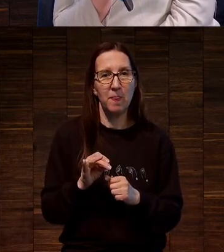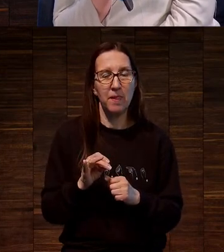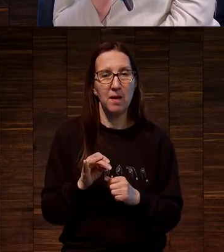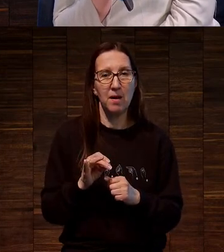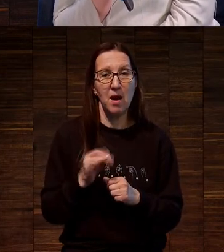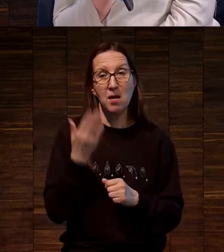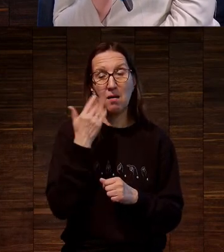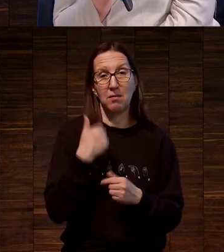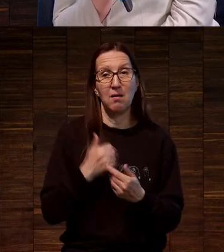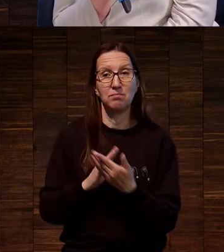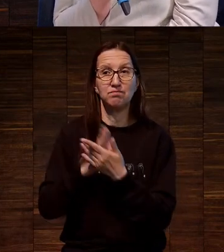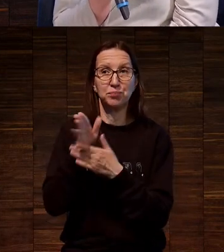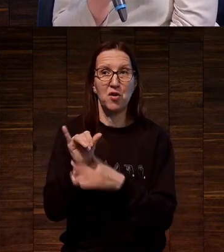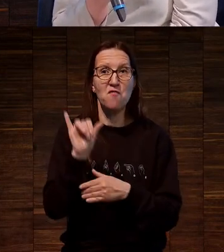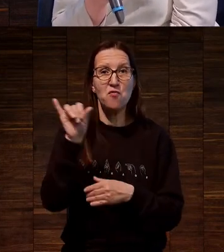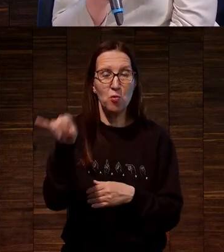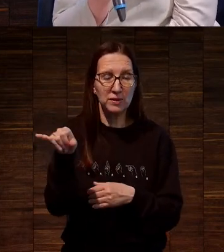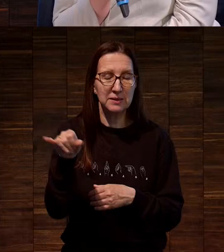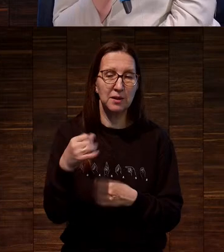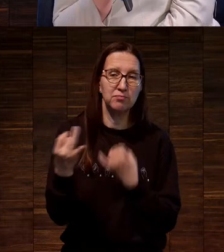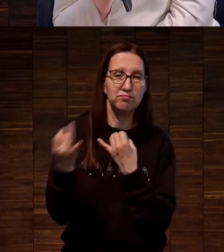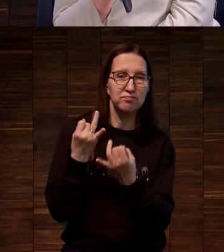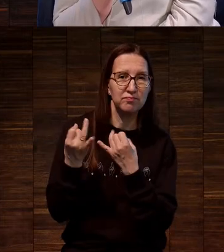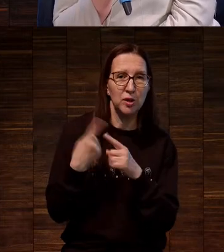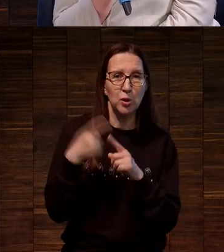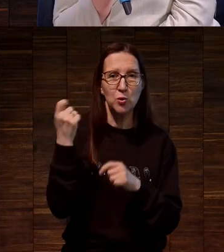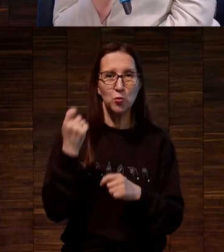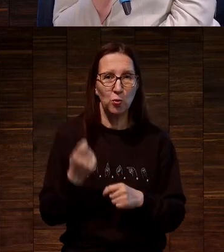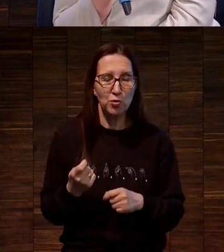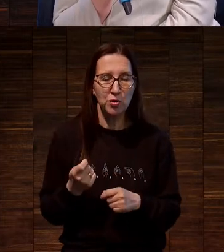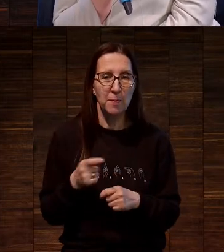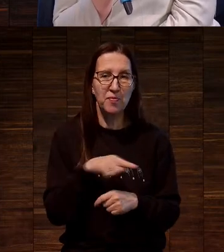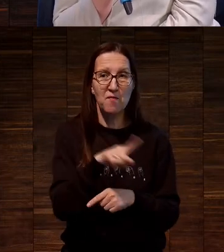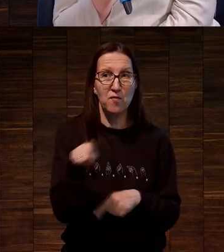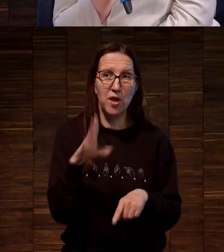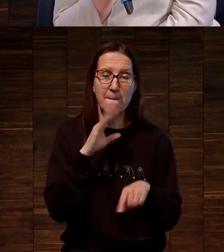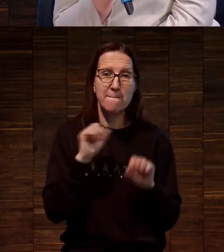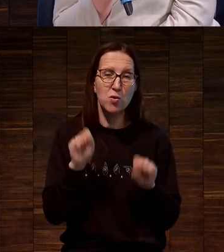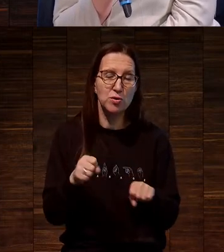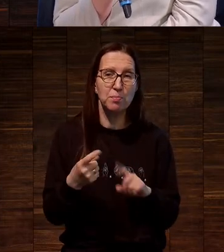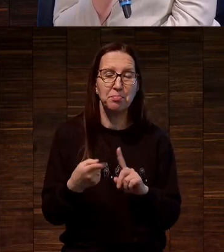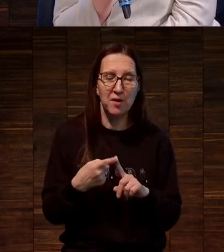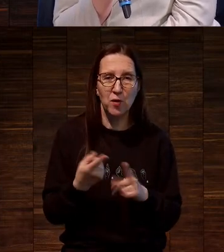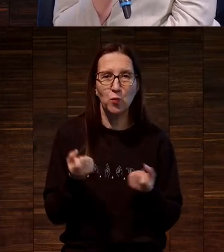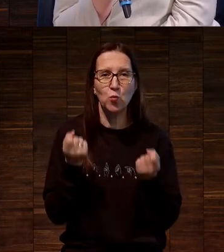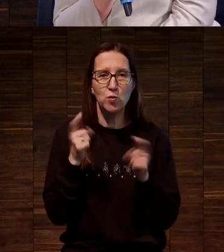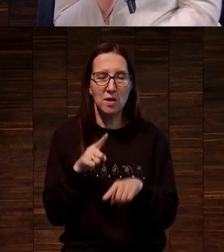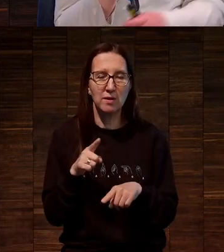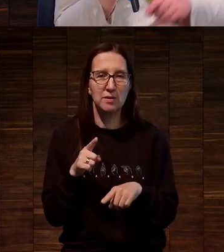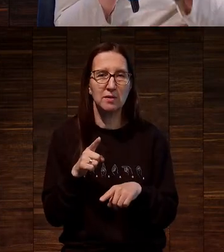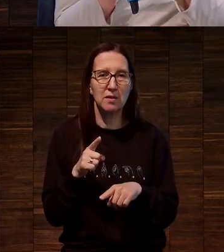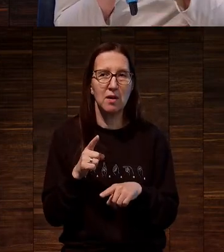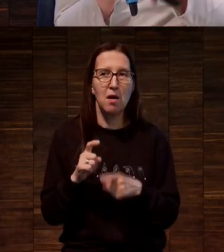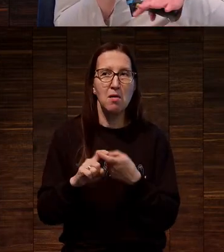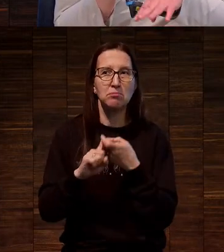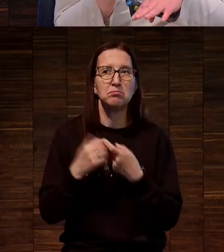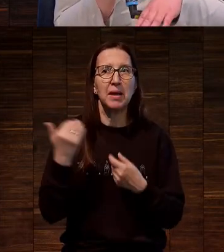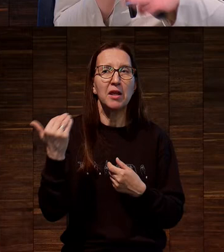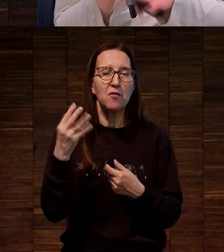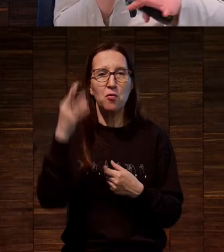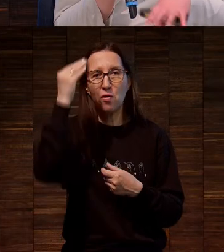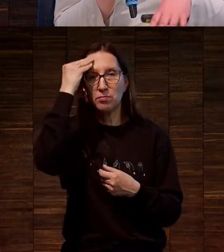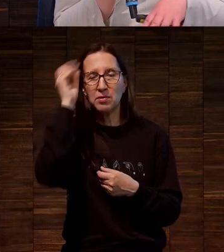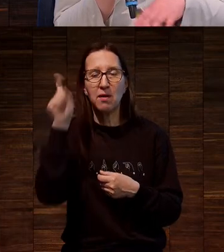придя к художнику в гости, поговорив с ним, вы можете, во-первых, услышать через его оптику то, как